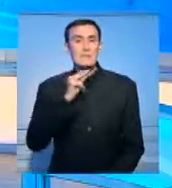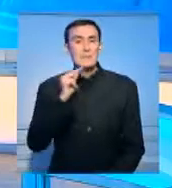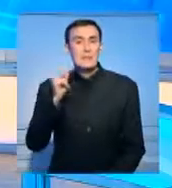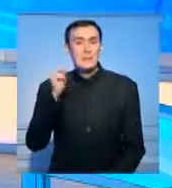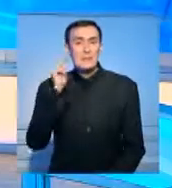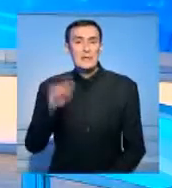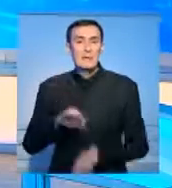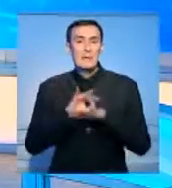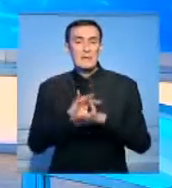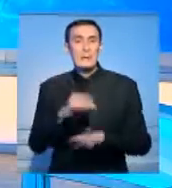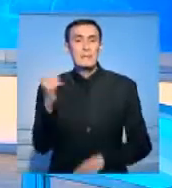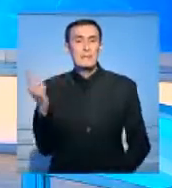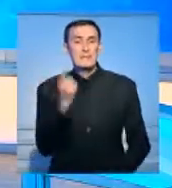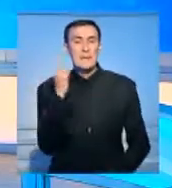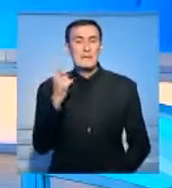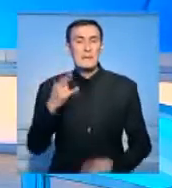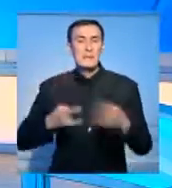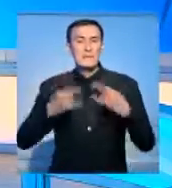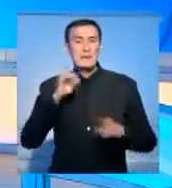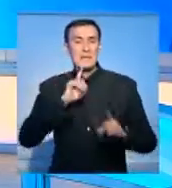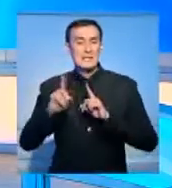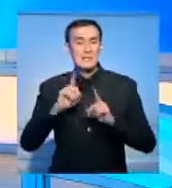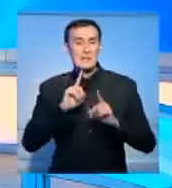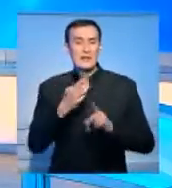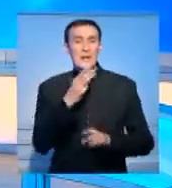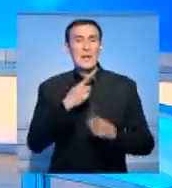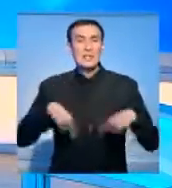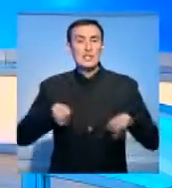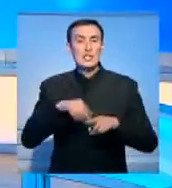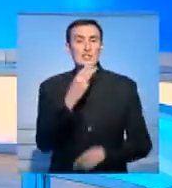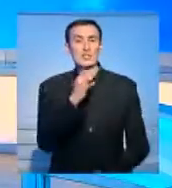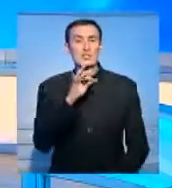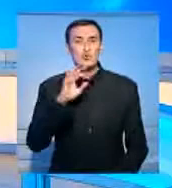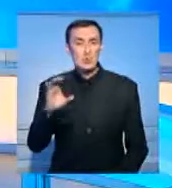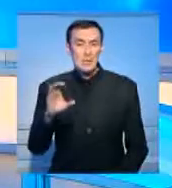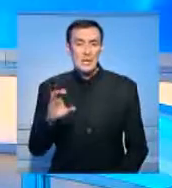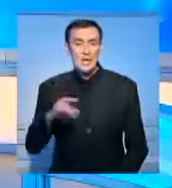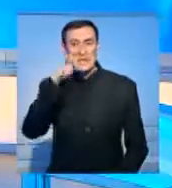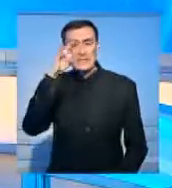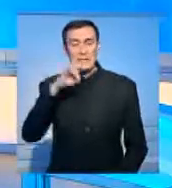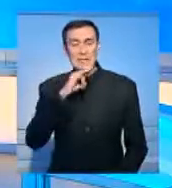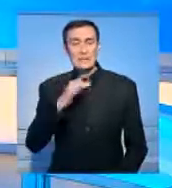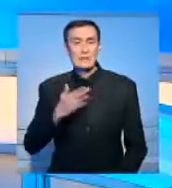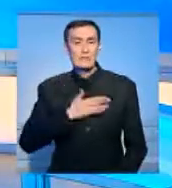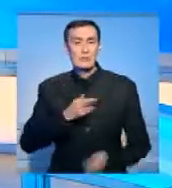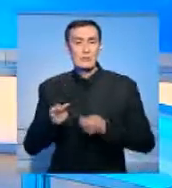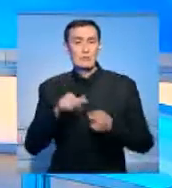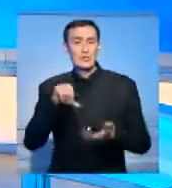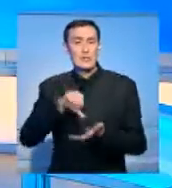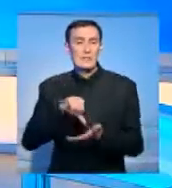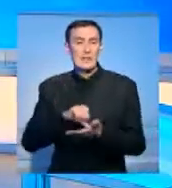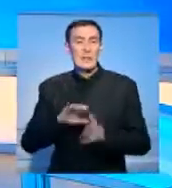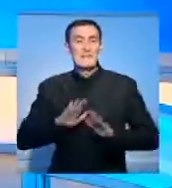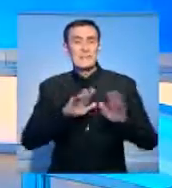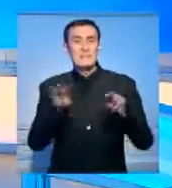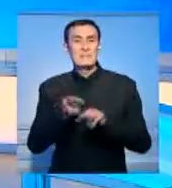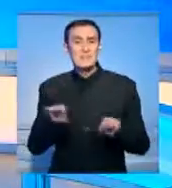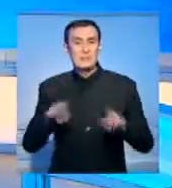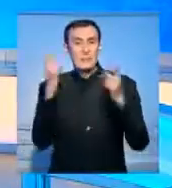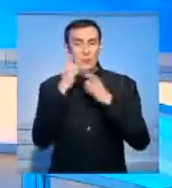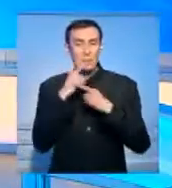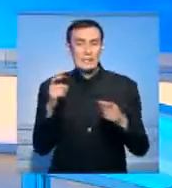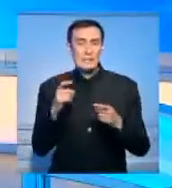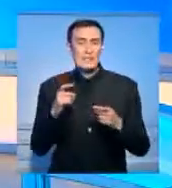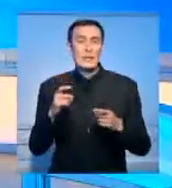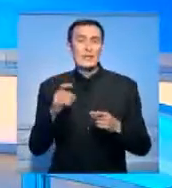Пекине прошел первый медиасаммит Шанхайской организации сотрудничества. От казахстанской стороны на форуме выступила вице-министр